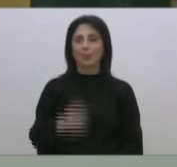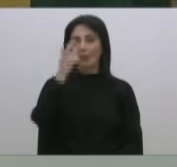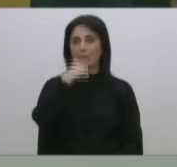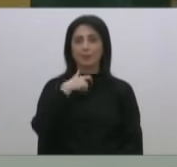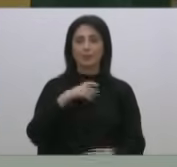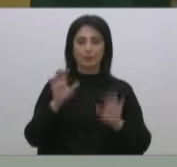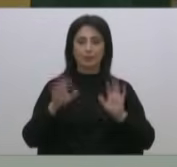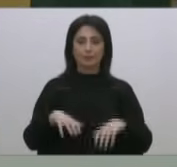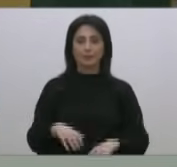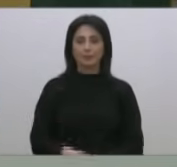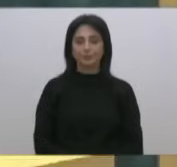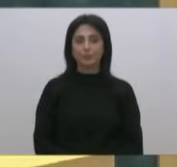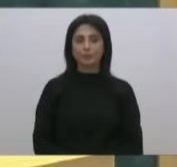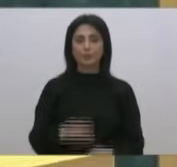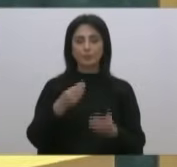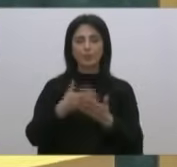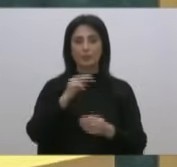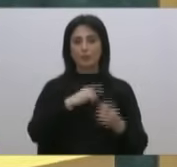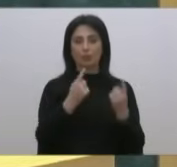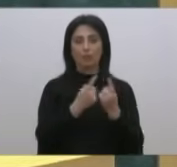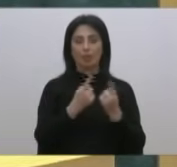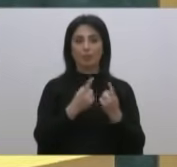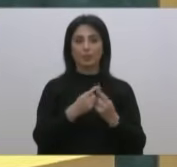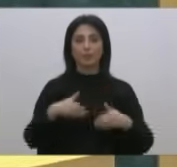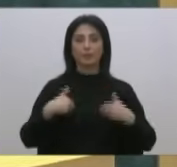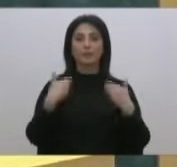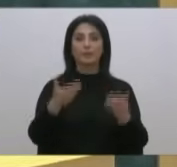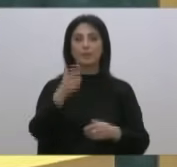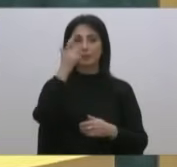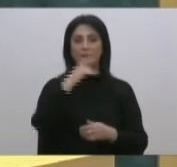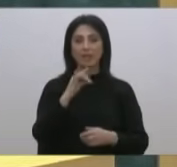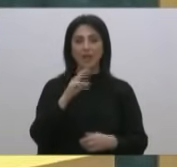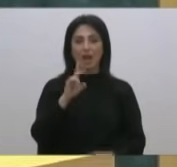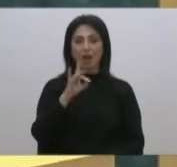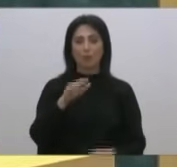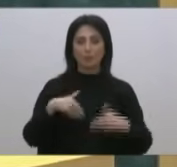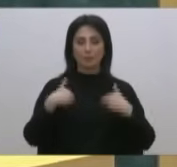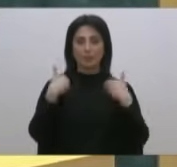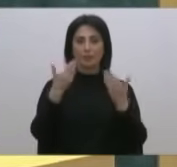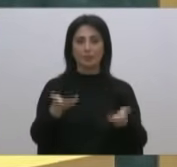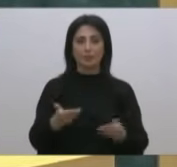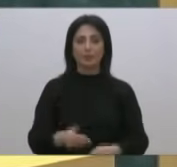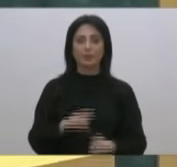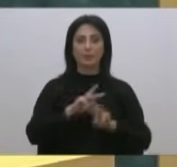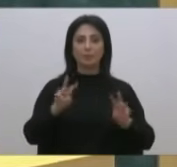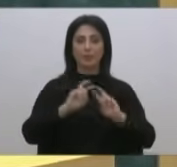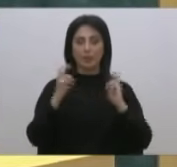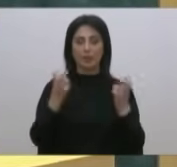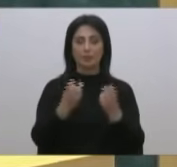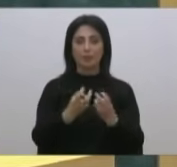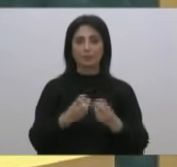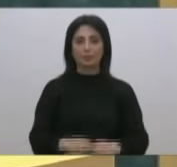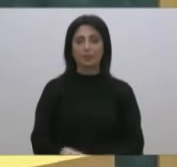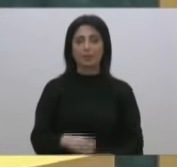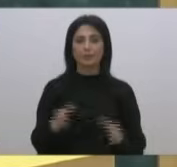Batonul თავმჯდომარე, ძვირფასო კოლეგებო, მივესალმები ბატონ ირაკლი კობახიძეს, მივესალმები მინისტრთა